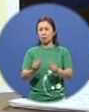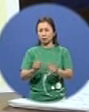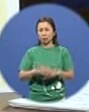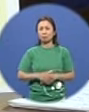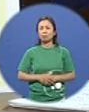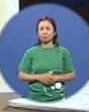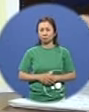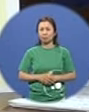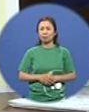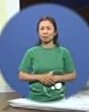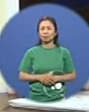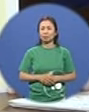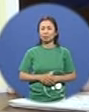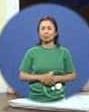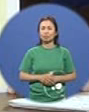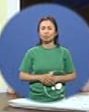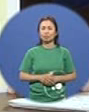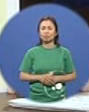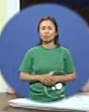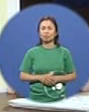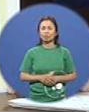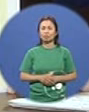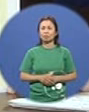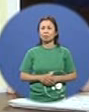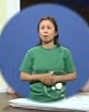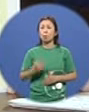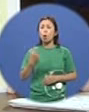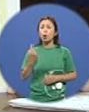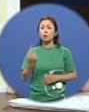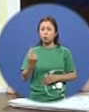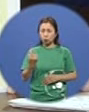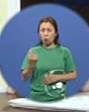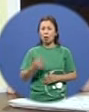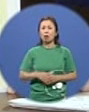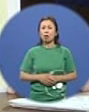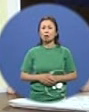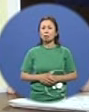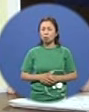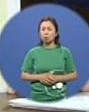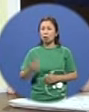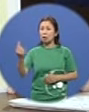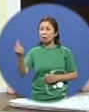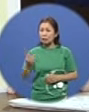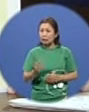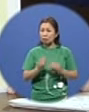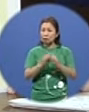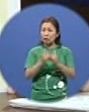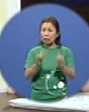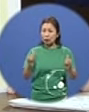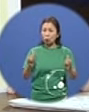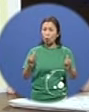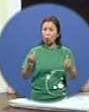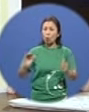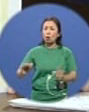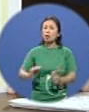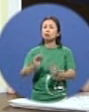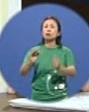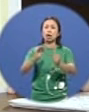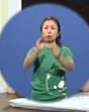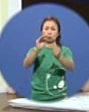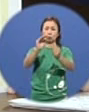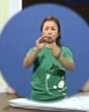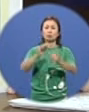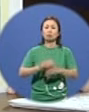こんでこようということですねそれからあのもう1つはそういう人たちをこのあの育成していかないといけ